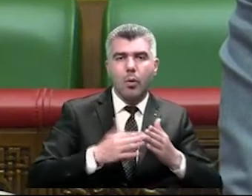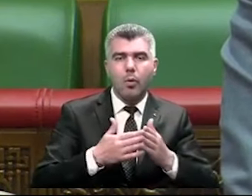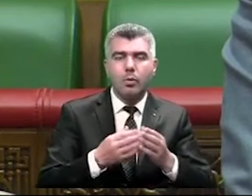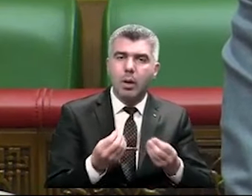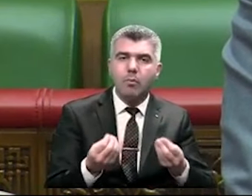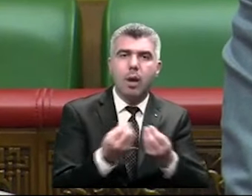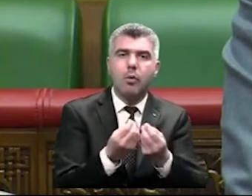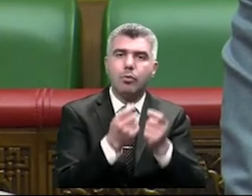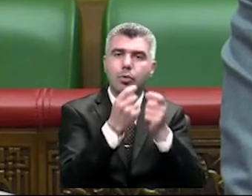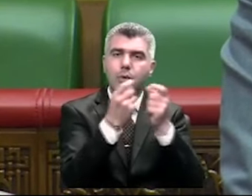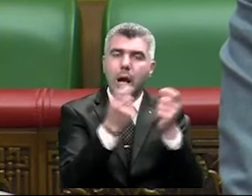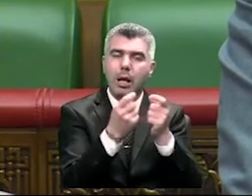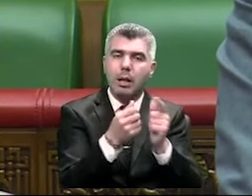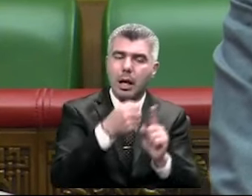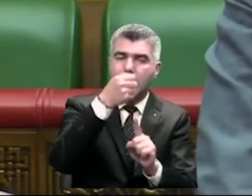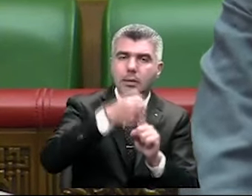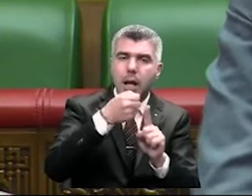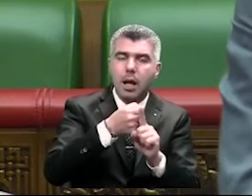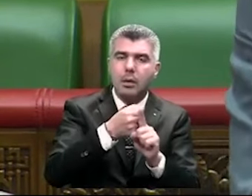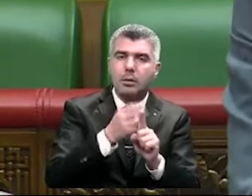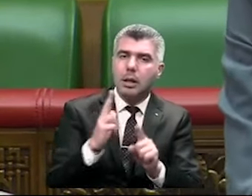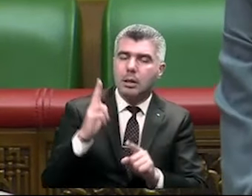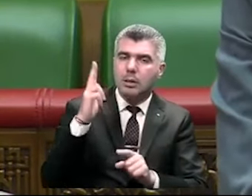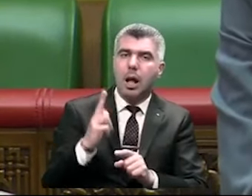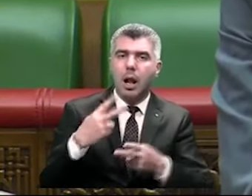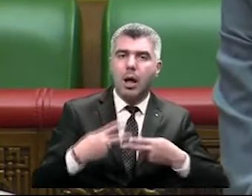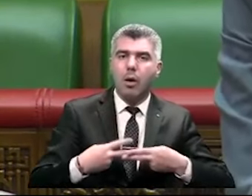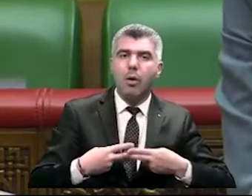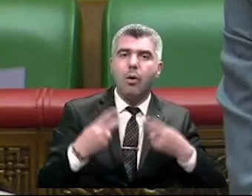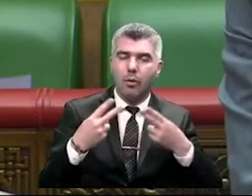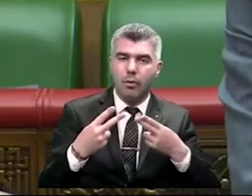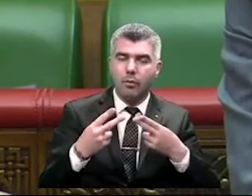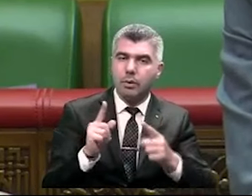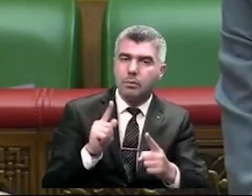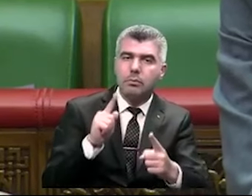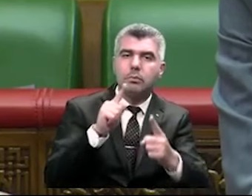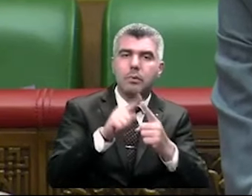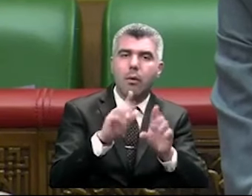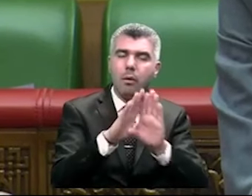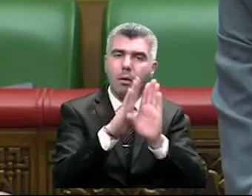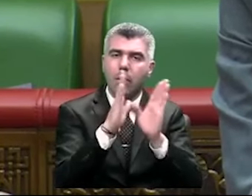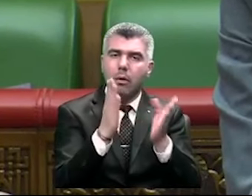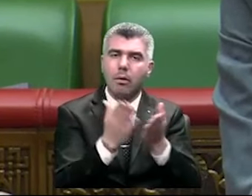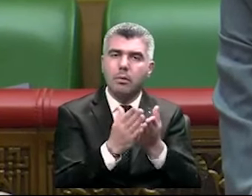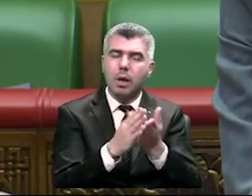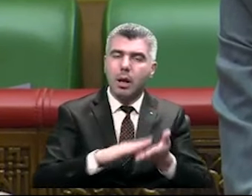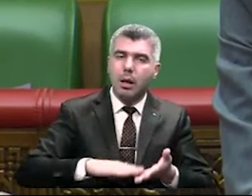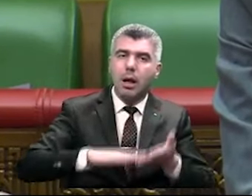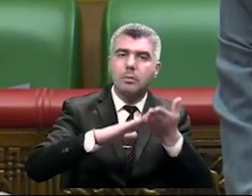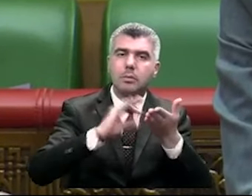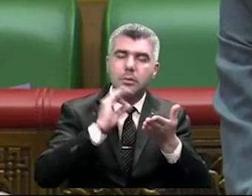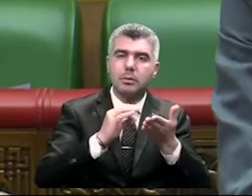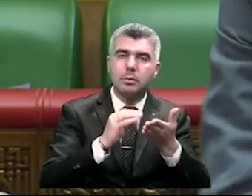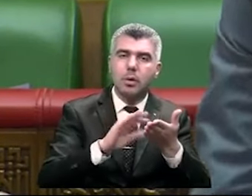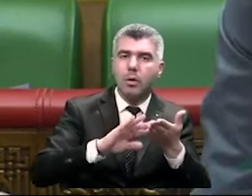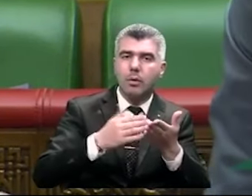التابعه لها نتيجه الاصلاحات والاوراق التي تم اطلاقها والهادفه في مجملها الى تحسين جوده الخدمات وتعزيز